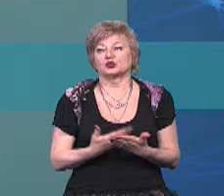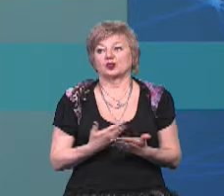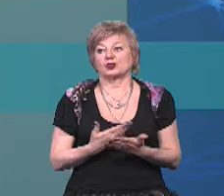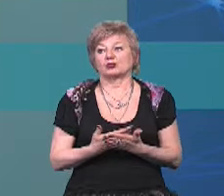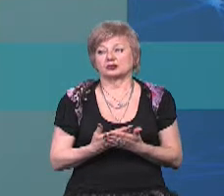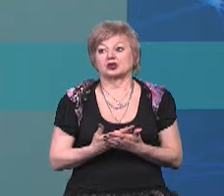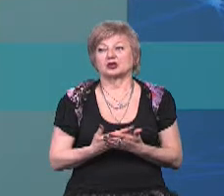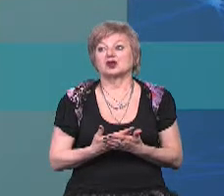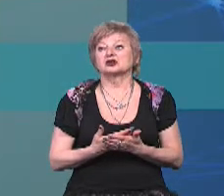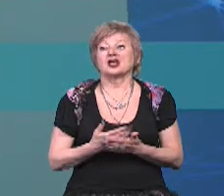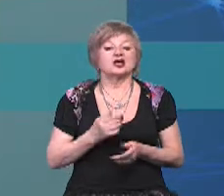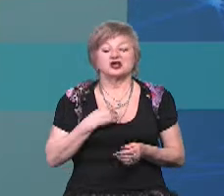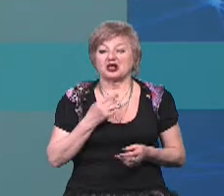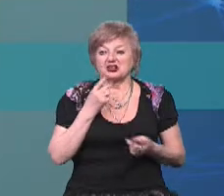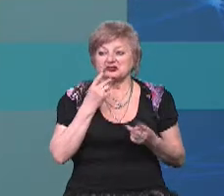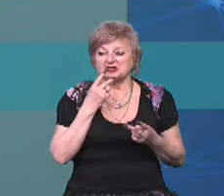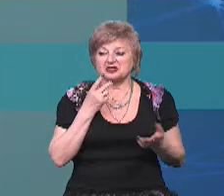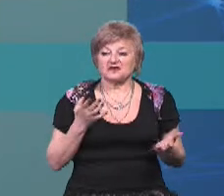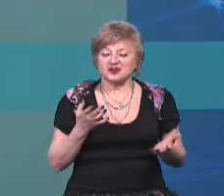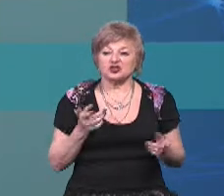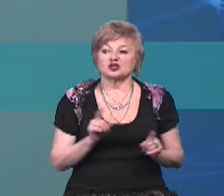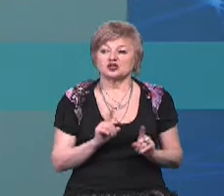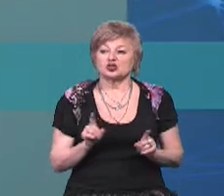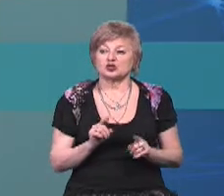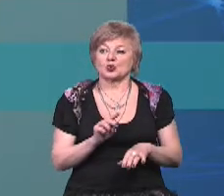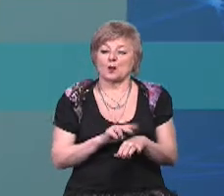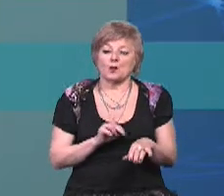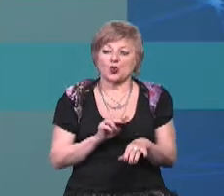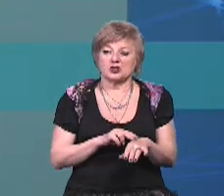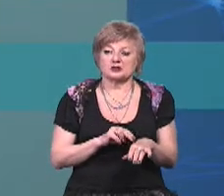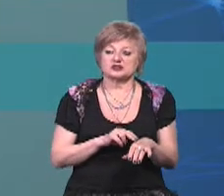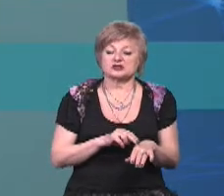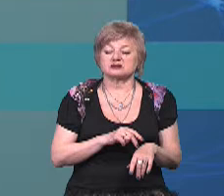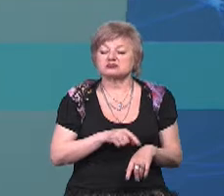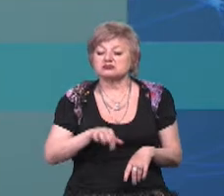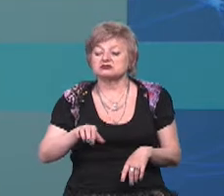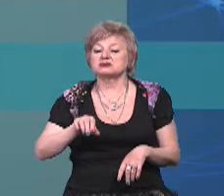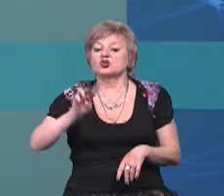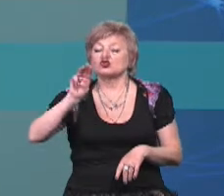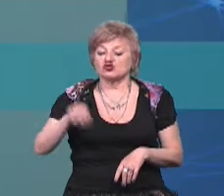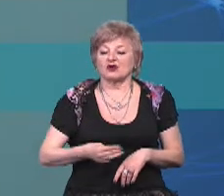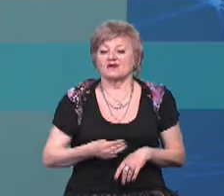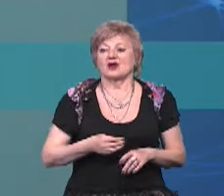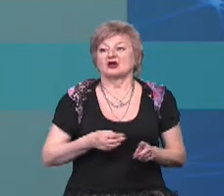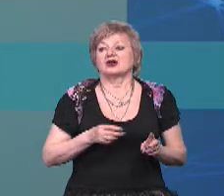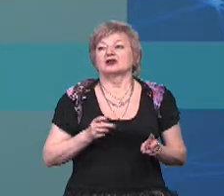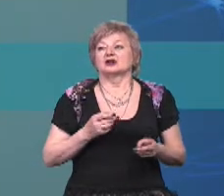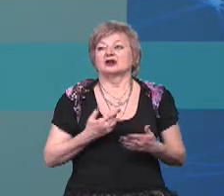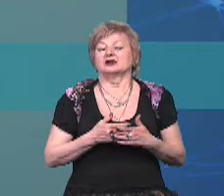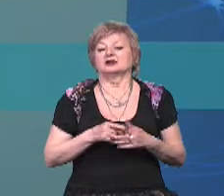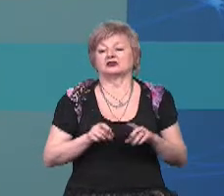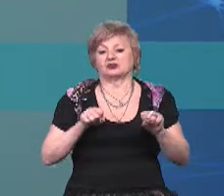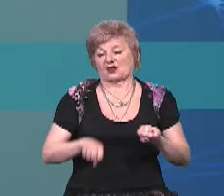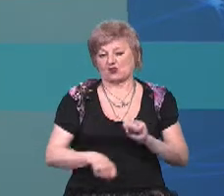власного досвіду я жодного разу не зміг добитися, щоб поліцейські оштрафували когось по адміністративному